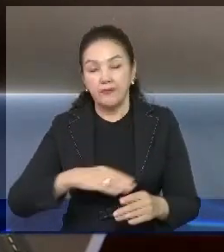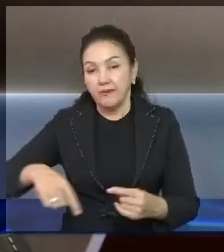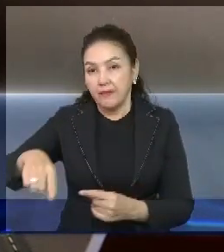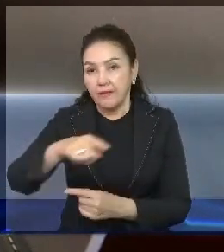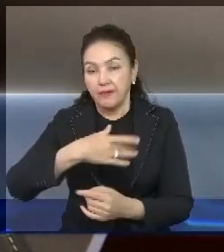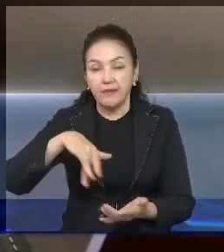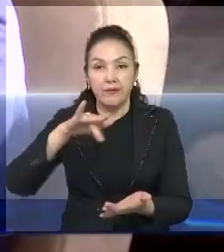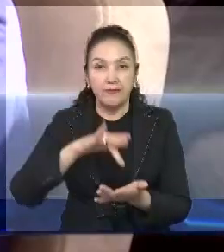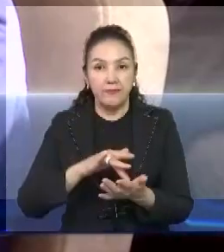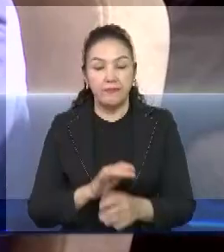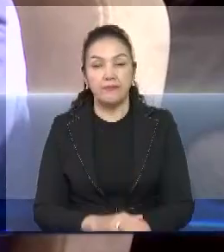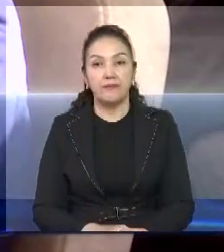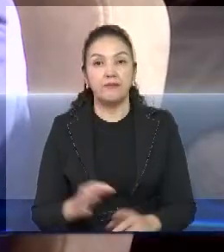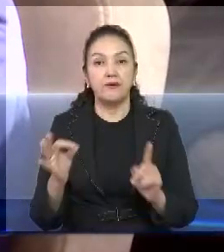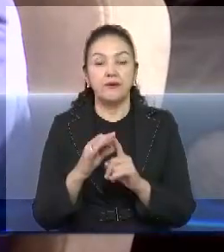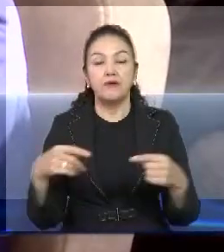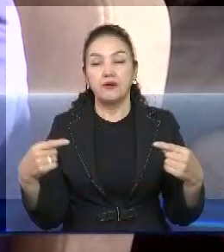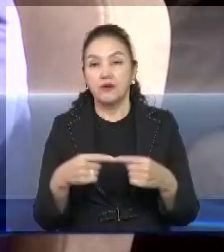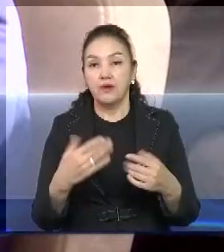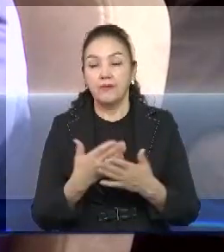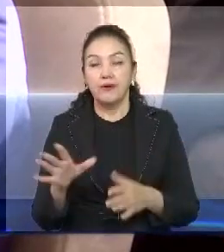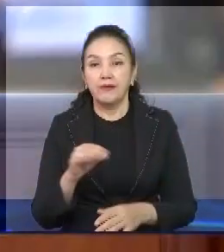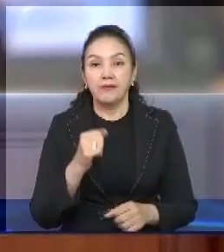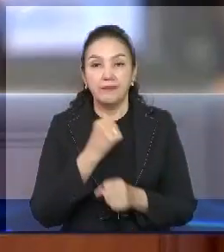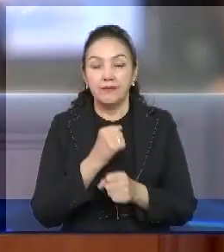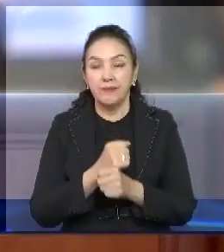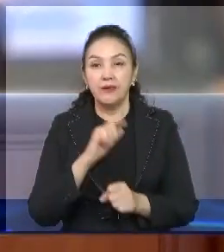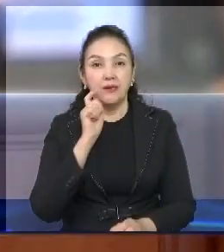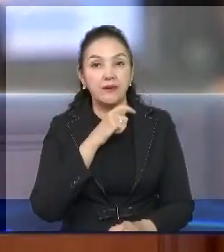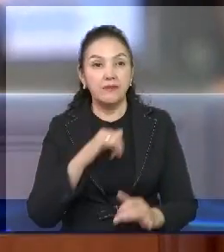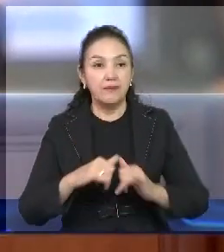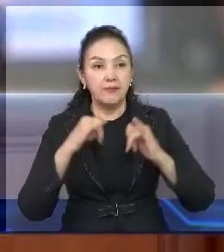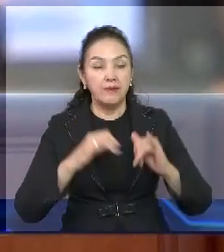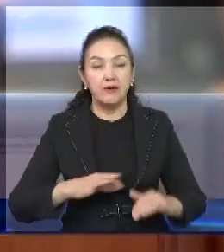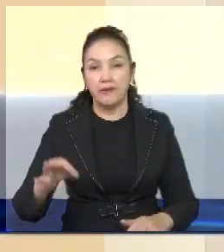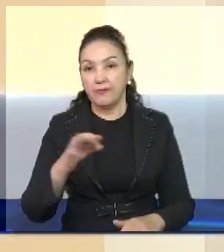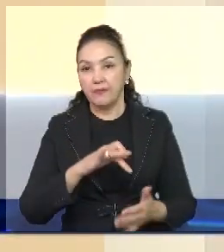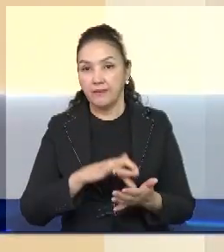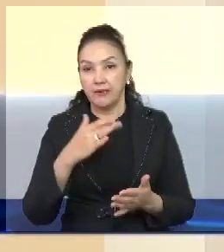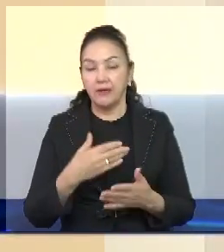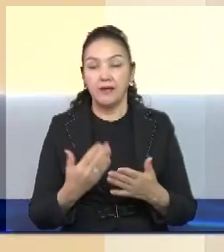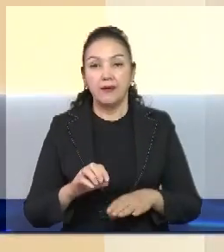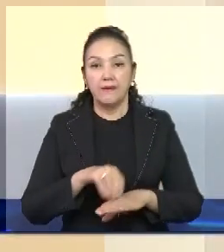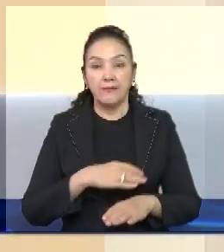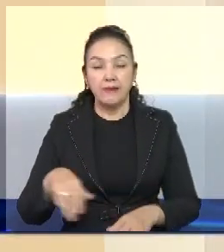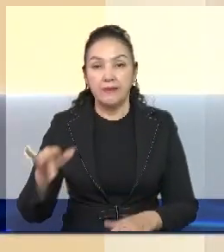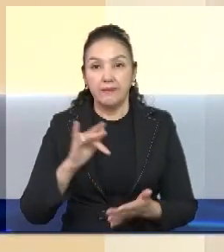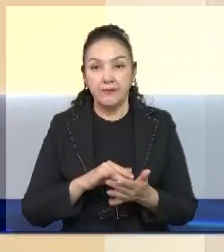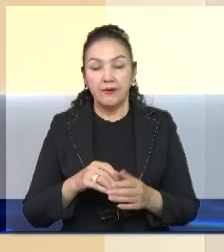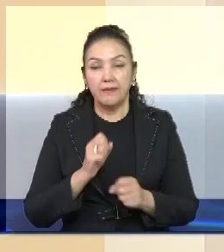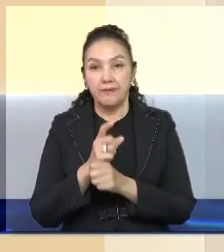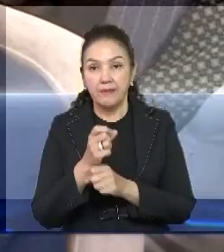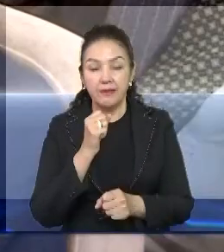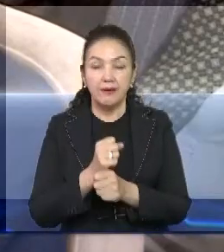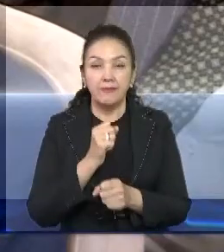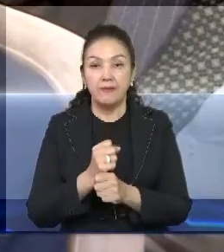нашего города в целях четко координации всех работ по социально-экономическому развитию областного центра перед акиматом города поставлена задача